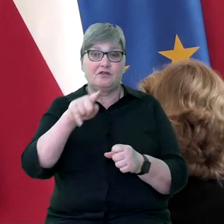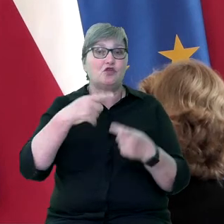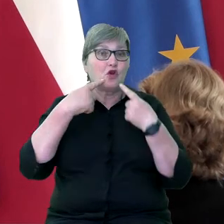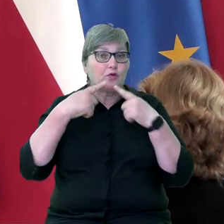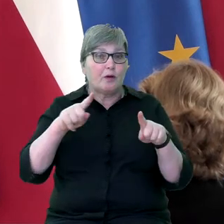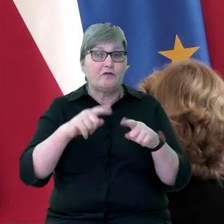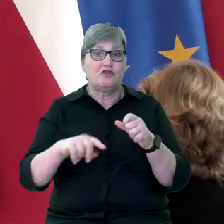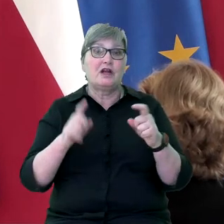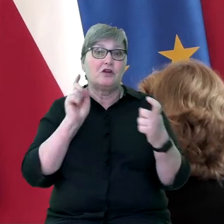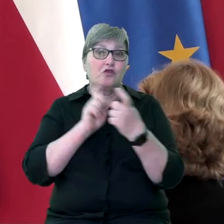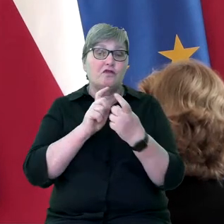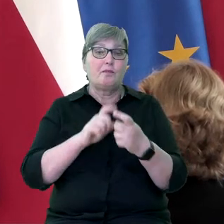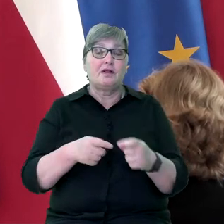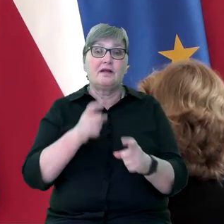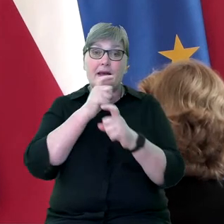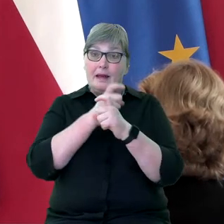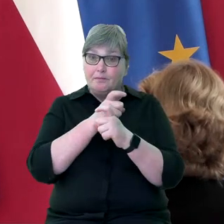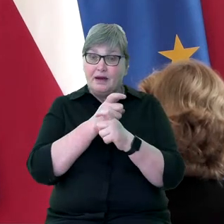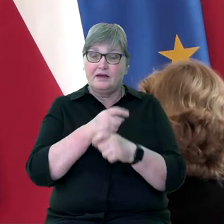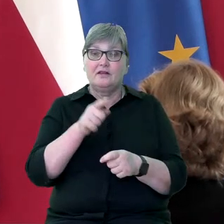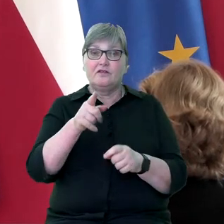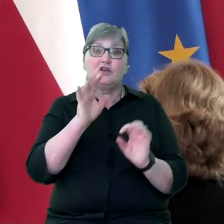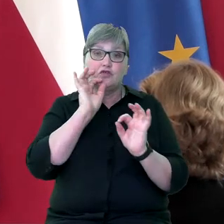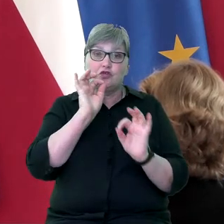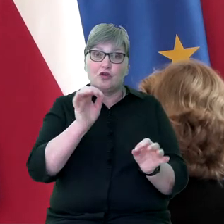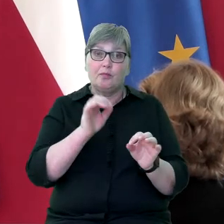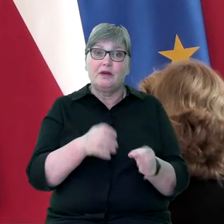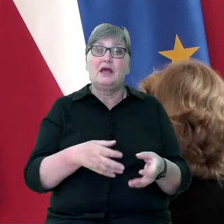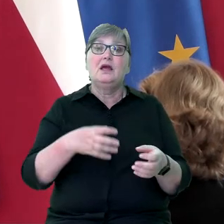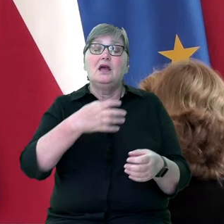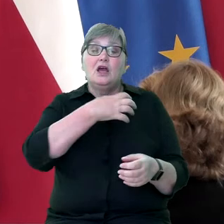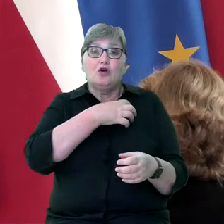czy racjonalne gospodarowanie środkami publicznymi.